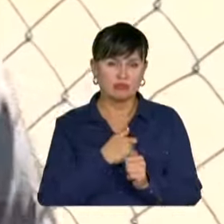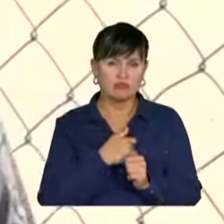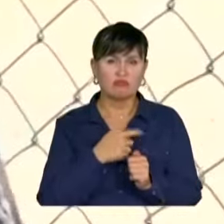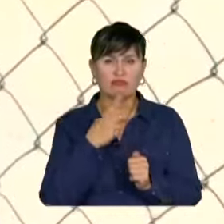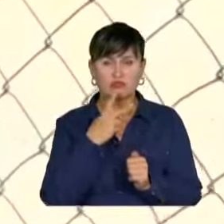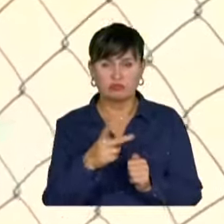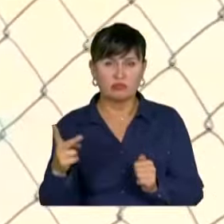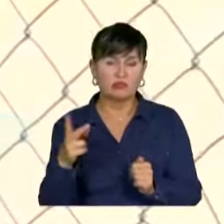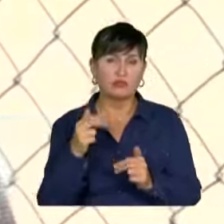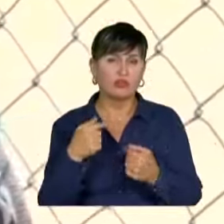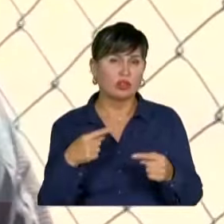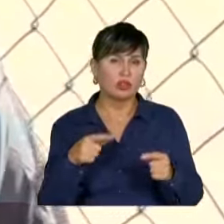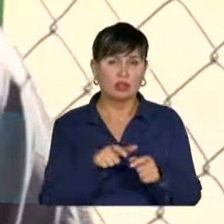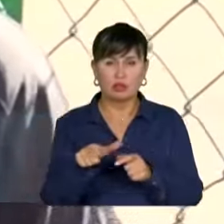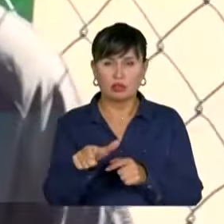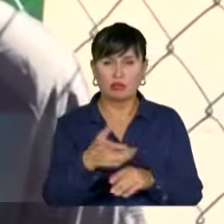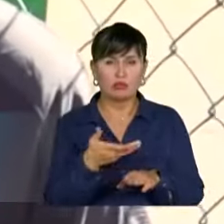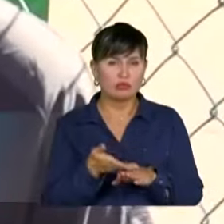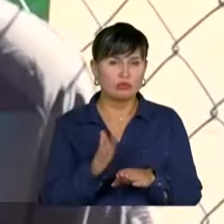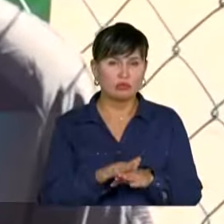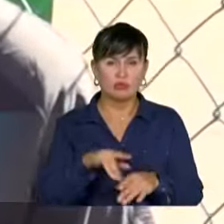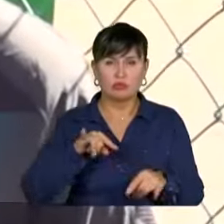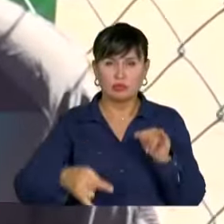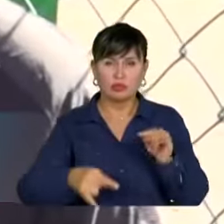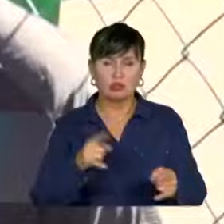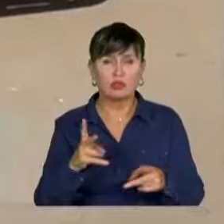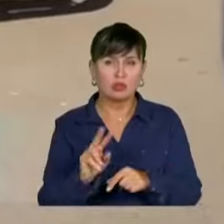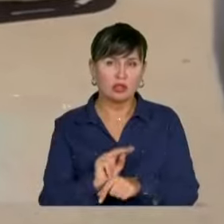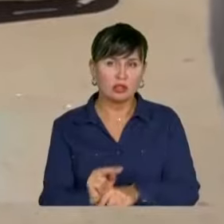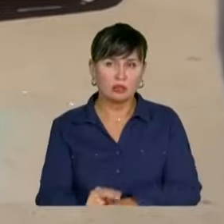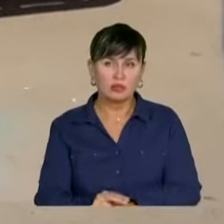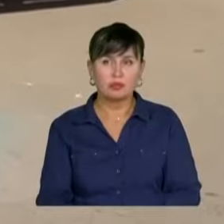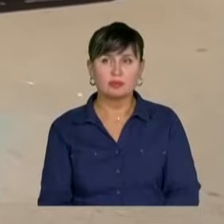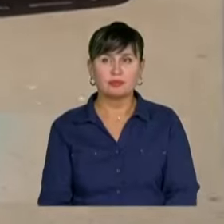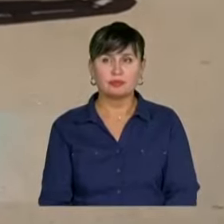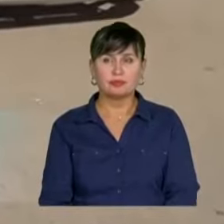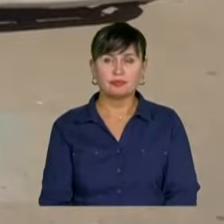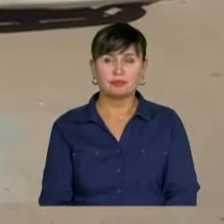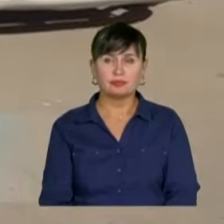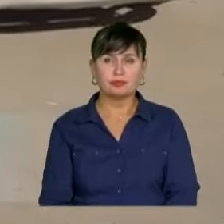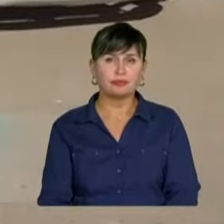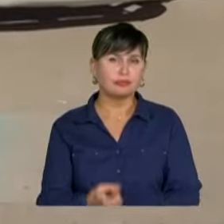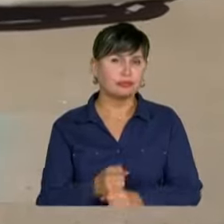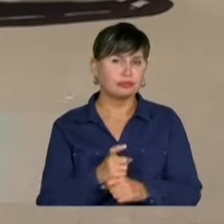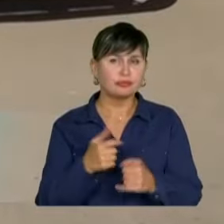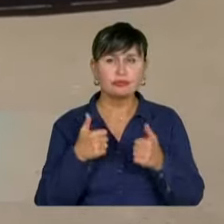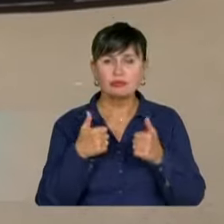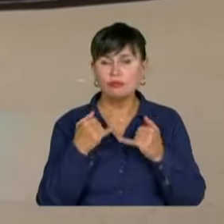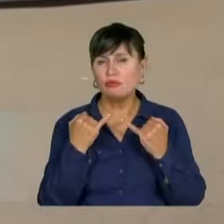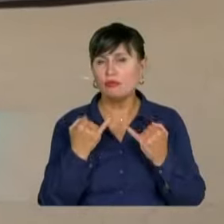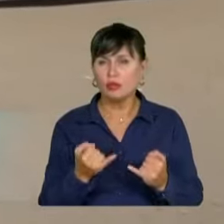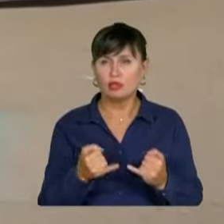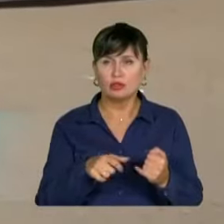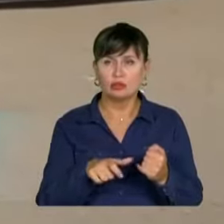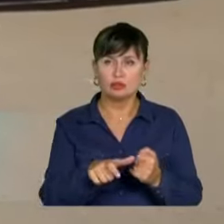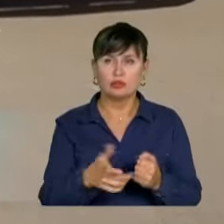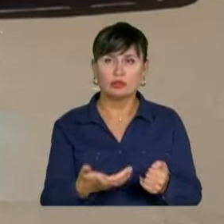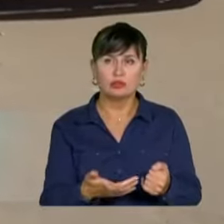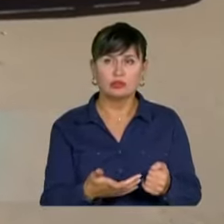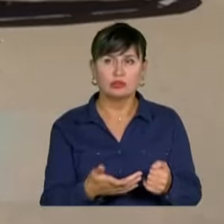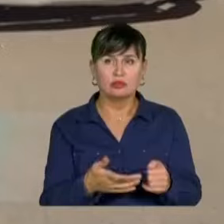тем, что некоторые дороги в ужасных ямах. Стоит их отремонтировать. Очень плохое. Я вам честно скажу. Ни стандарты